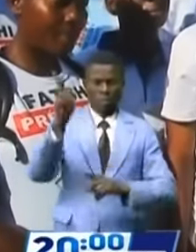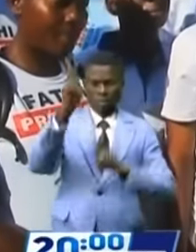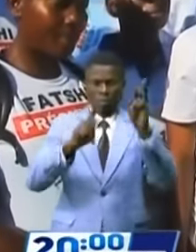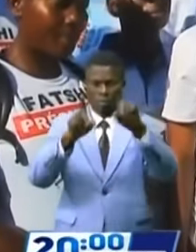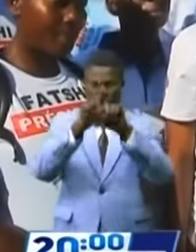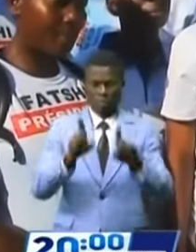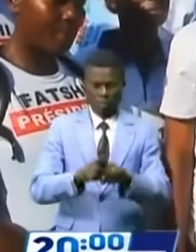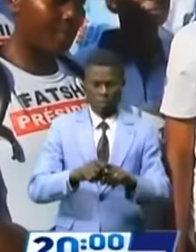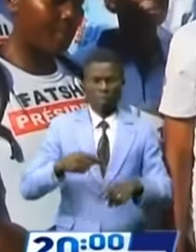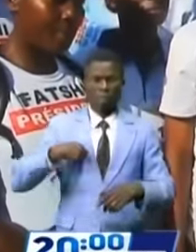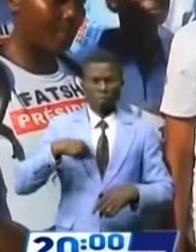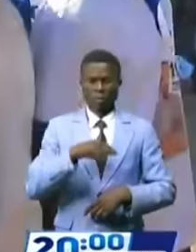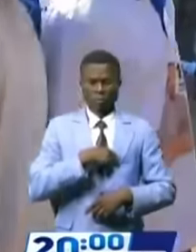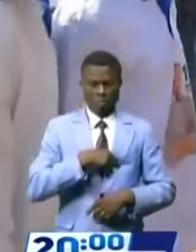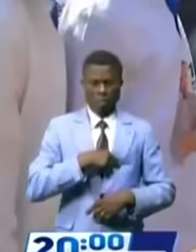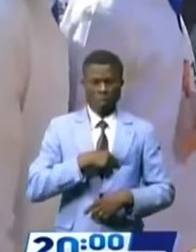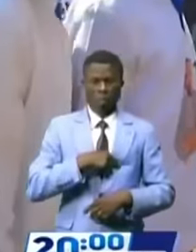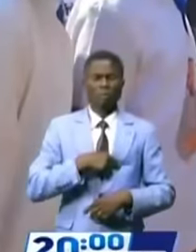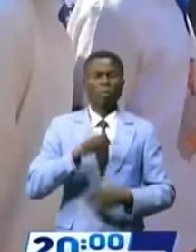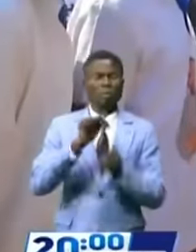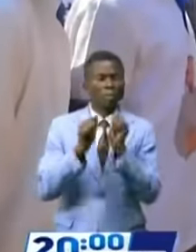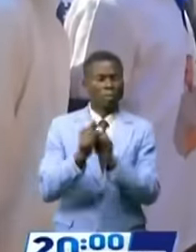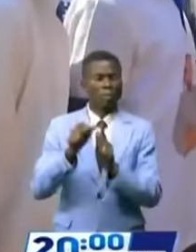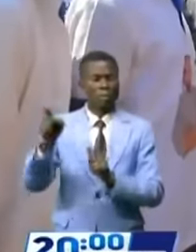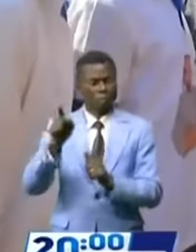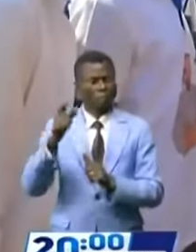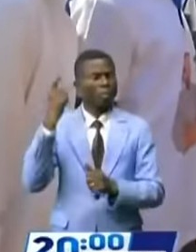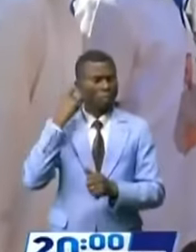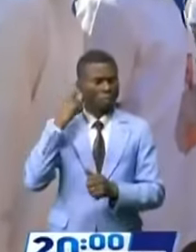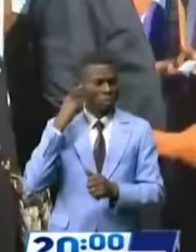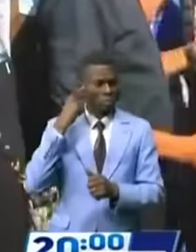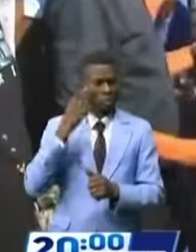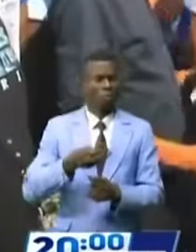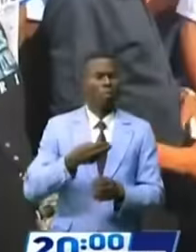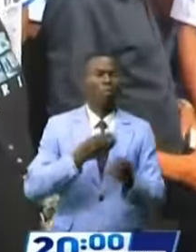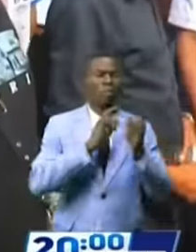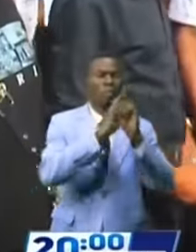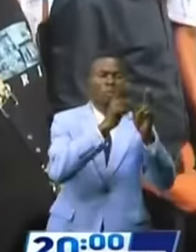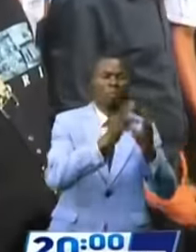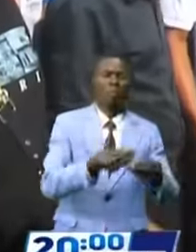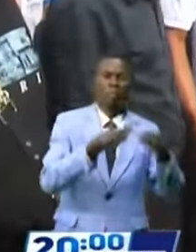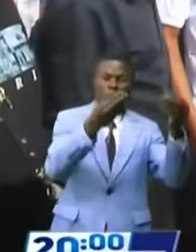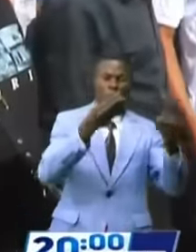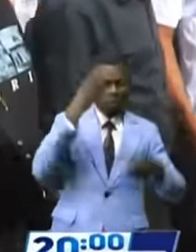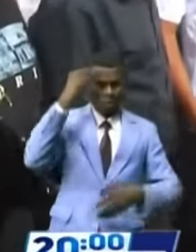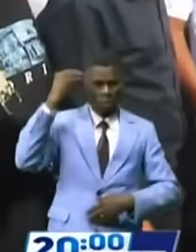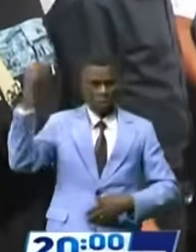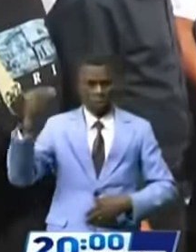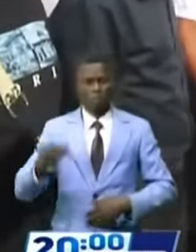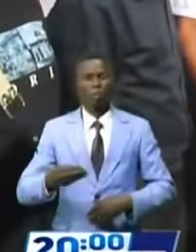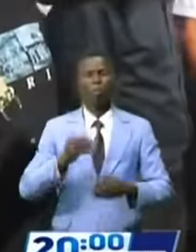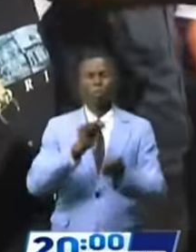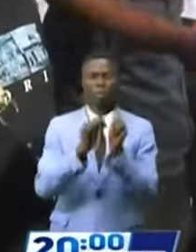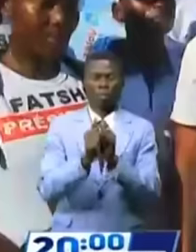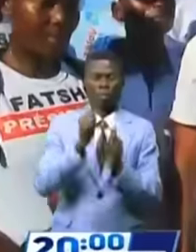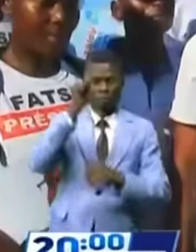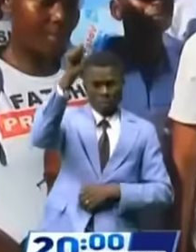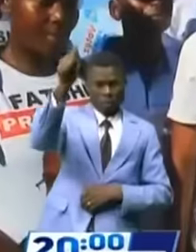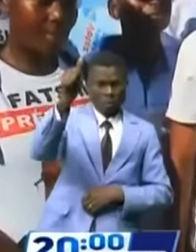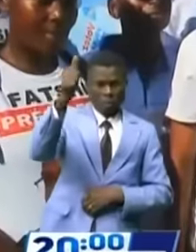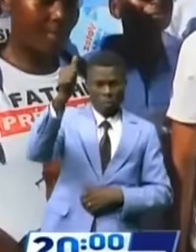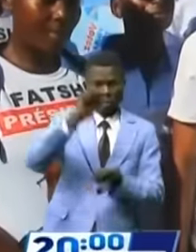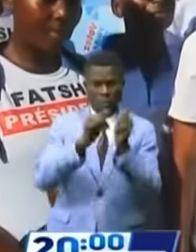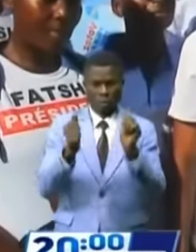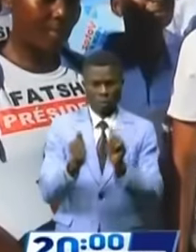temps, nous prenons les revendications du peuple et nous leur transmettons les messages de l'espoir, les messages d'avenir autour